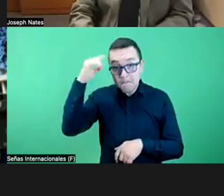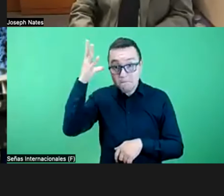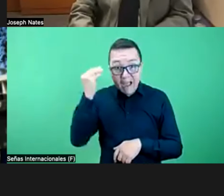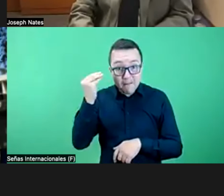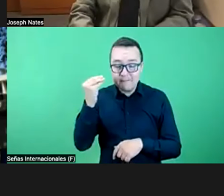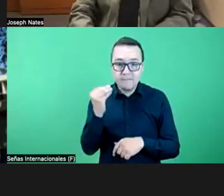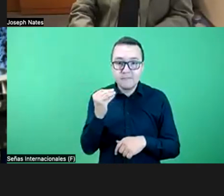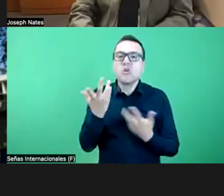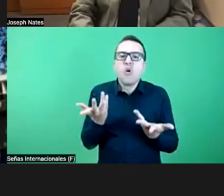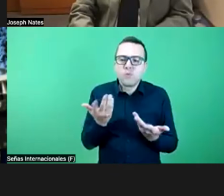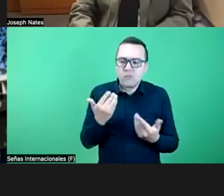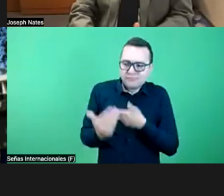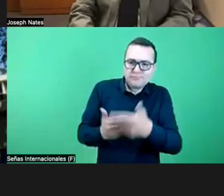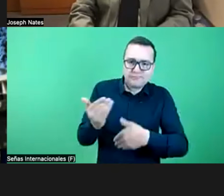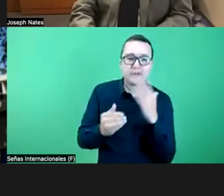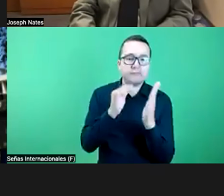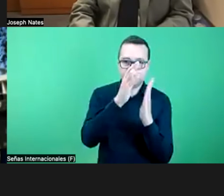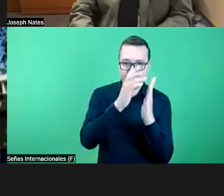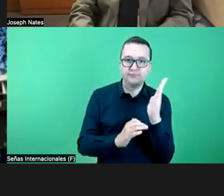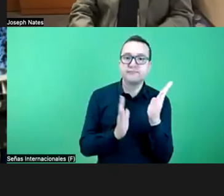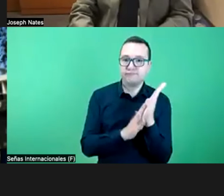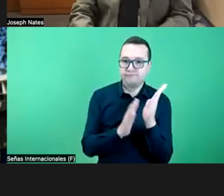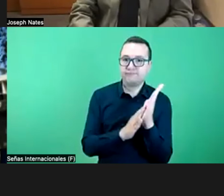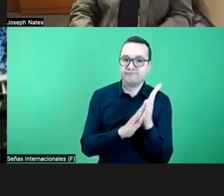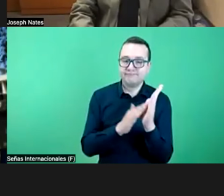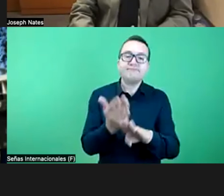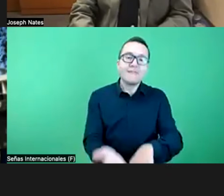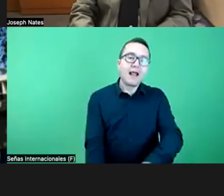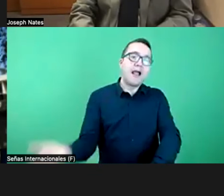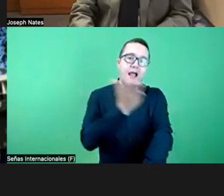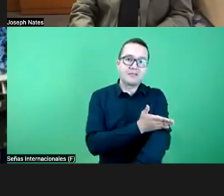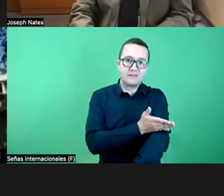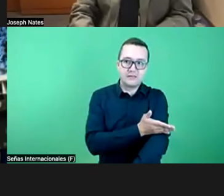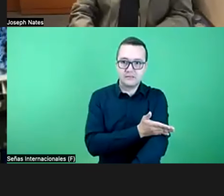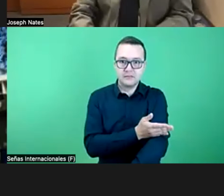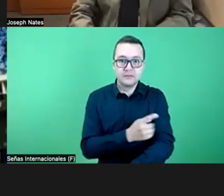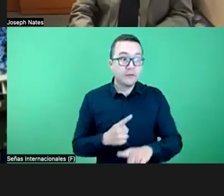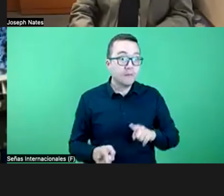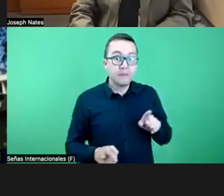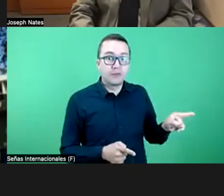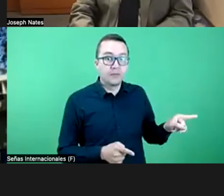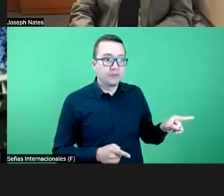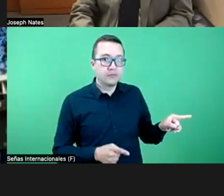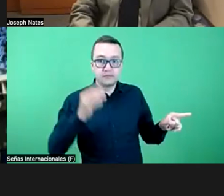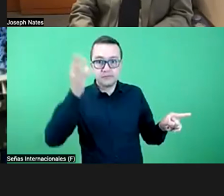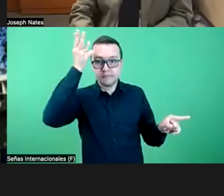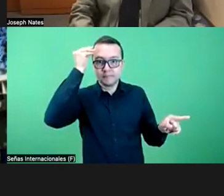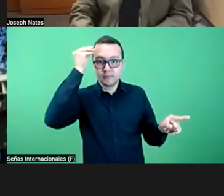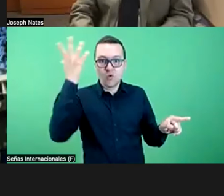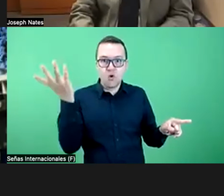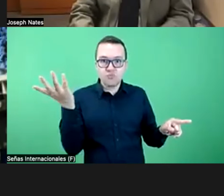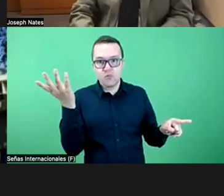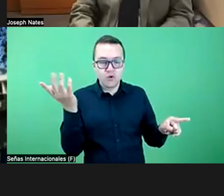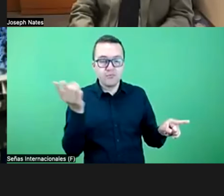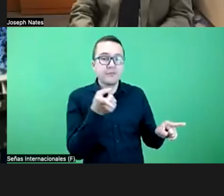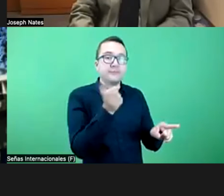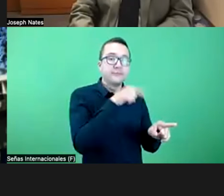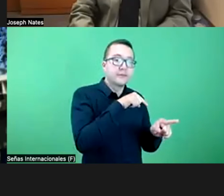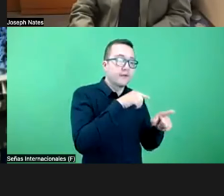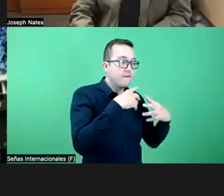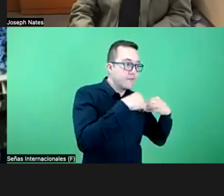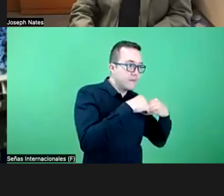trouvées lorsqu'on en a besoin et les proches doivent décider pour les patients. Et parfois, la décision n'est pas tout à fait ce que le